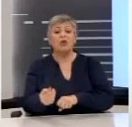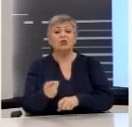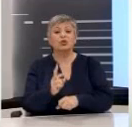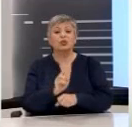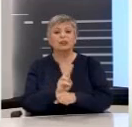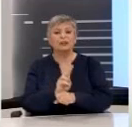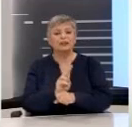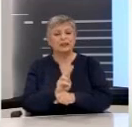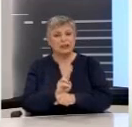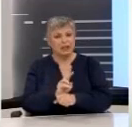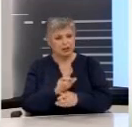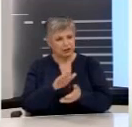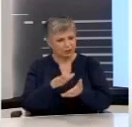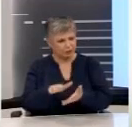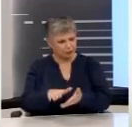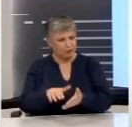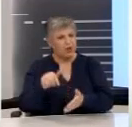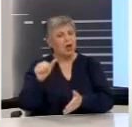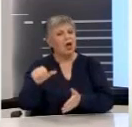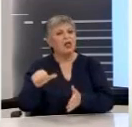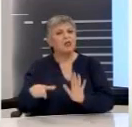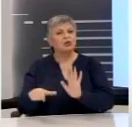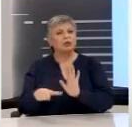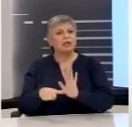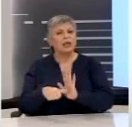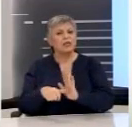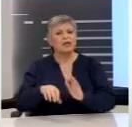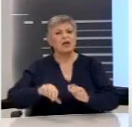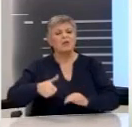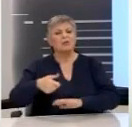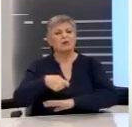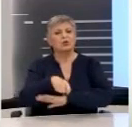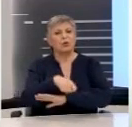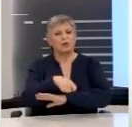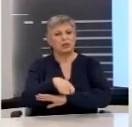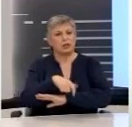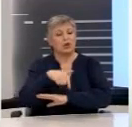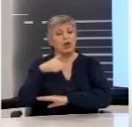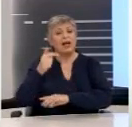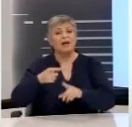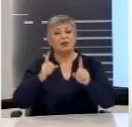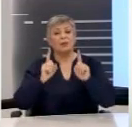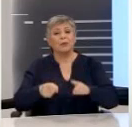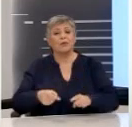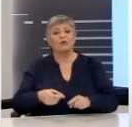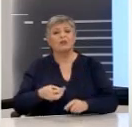Πρωτοδικείο Αθηνών, Τμήμα Ενοχικό, Ειδική Διαδικασία. Αριθμός απόφασης